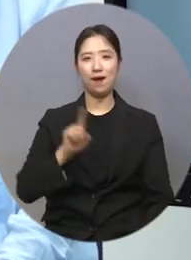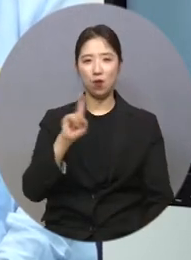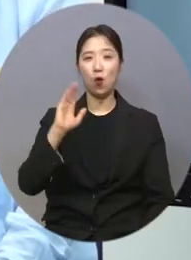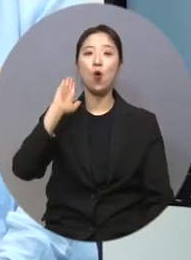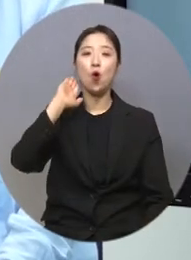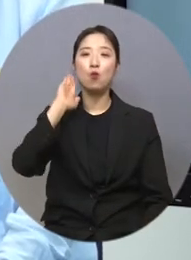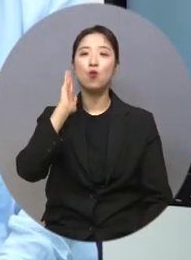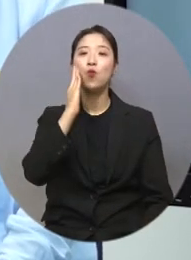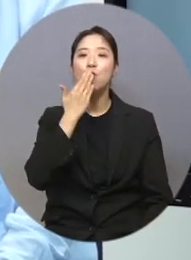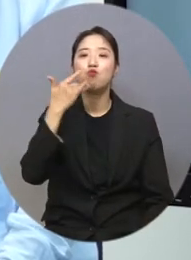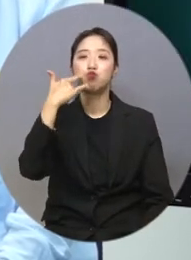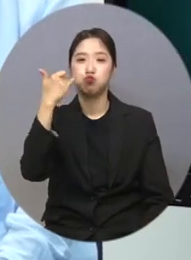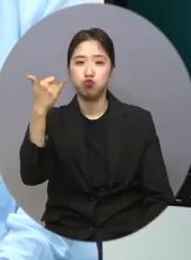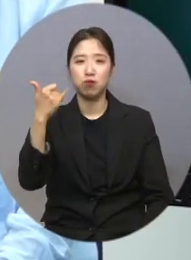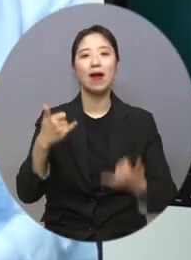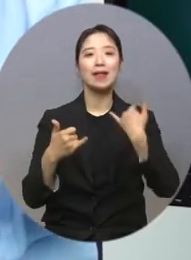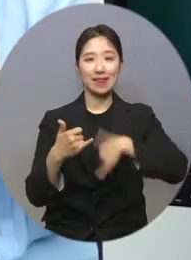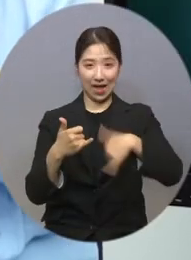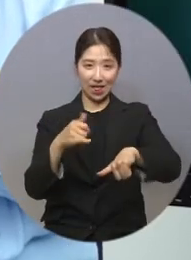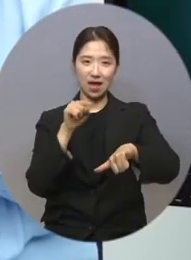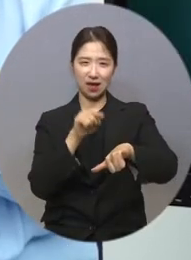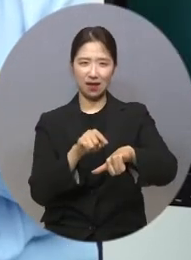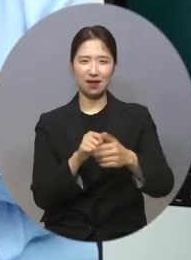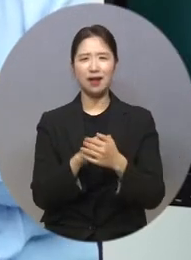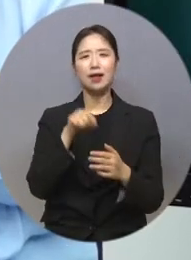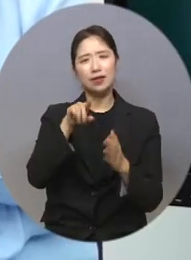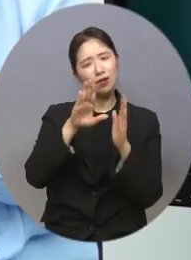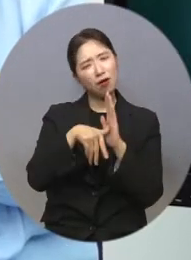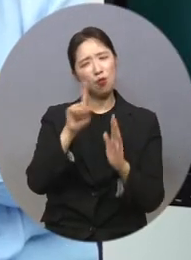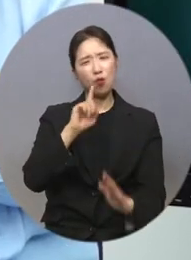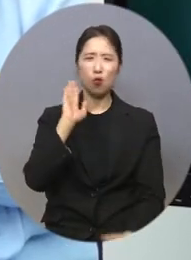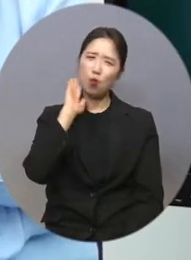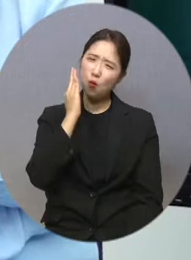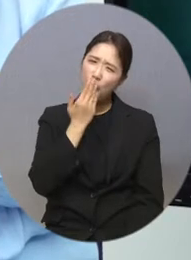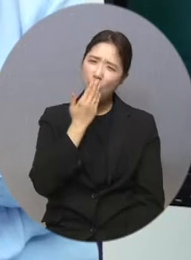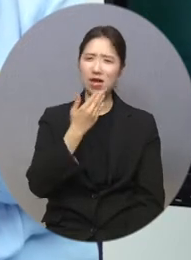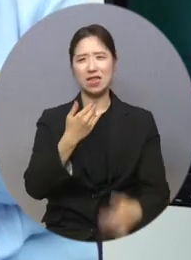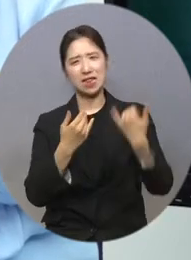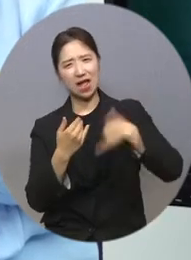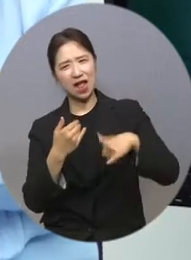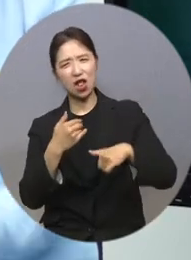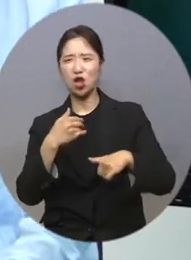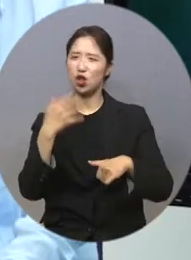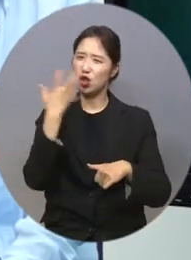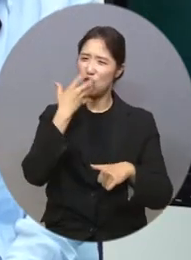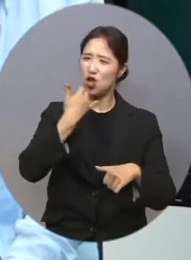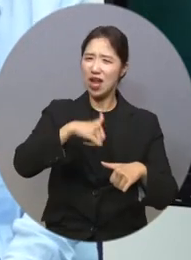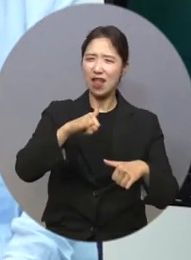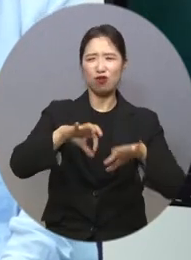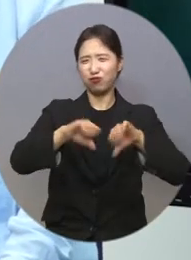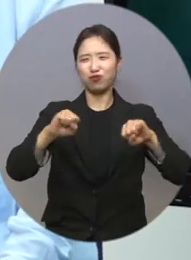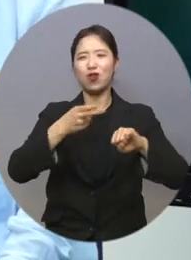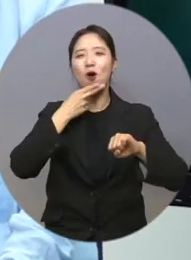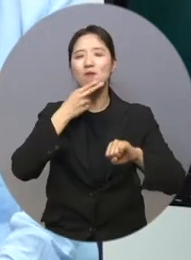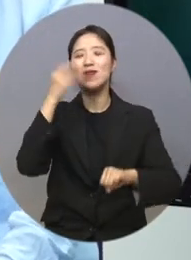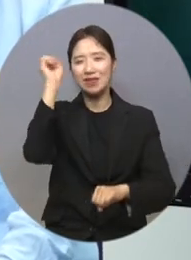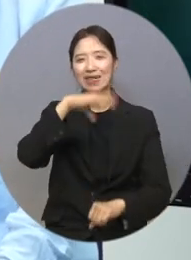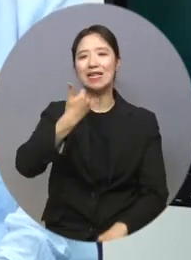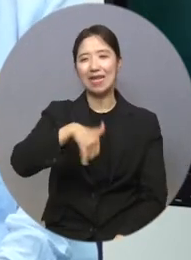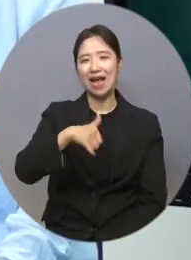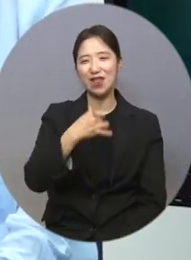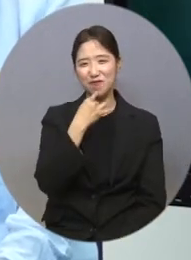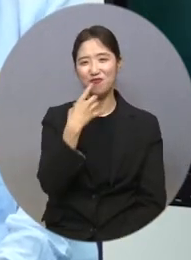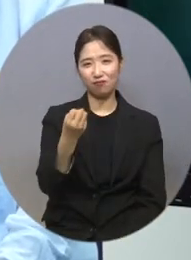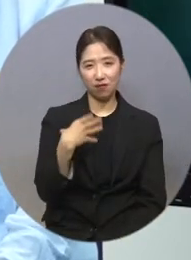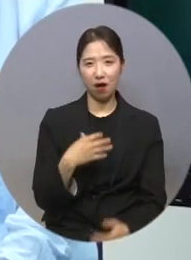농인이고 자녀를 보고 그때 청인 자녀, 농인 자녀는 구분 지었지 않았지 네, 싶어요. 네. 그래서 그걸 들었을